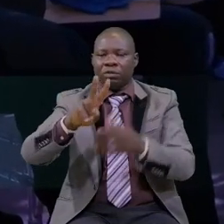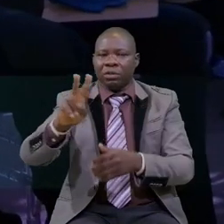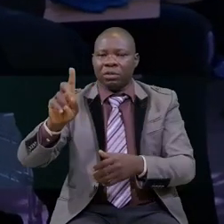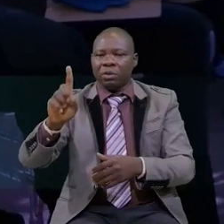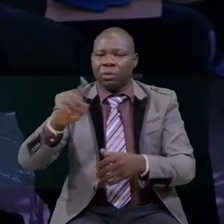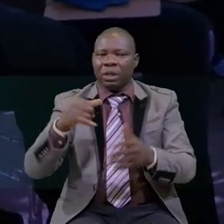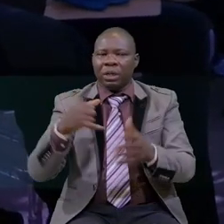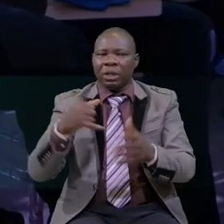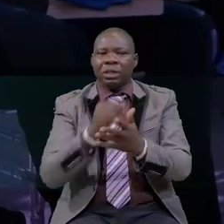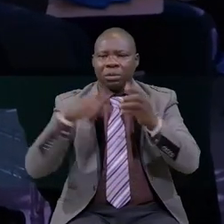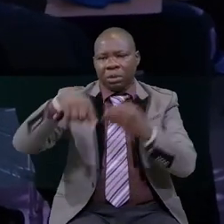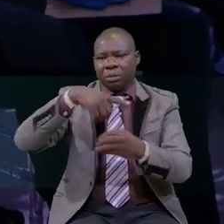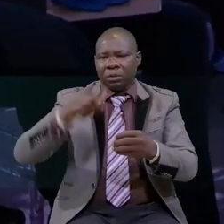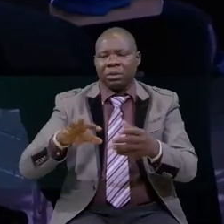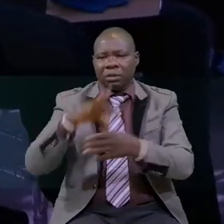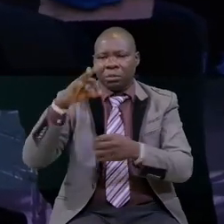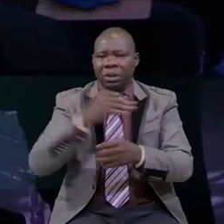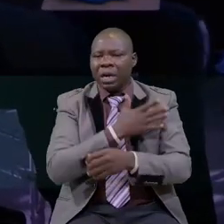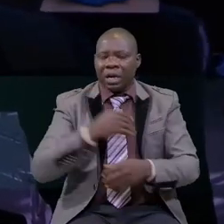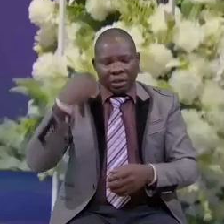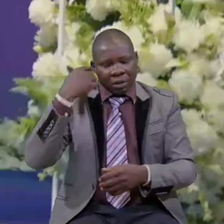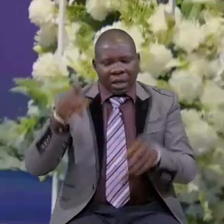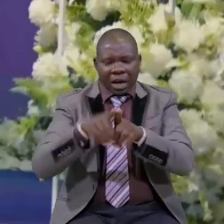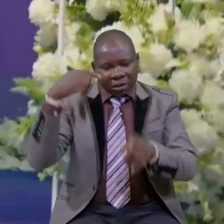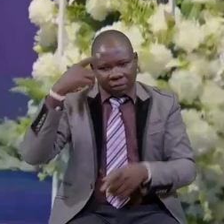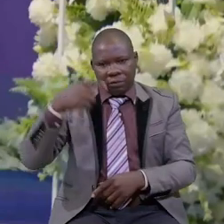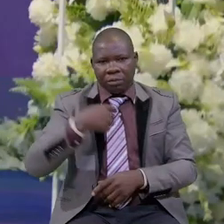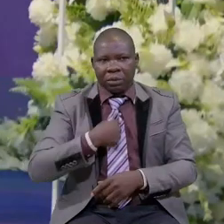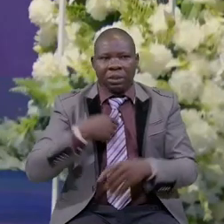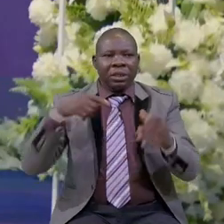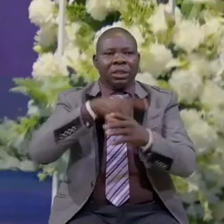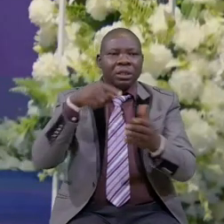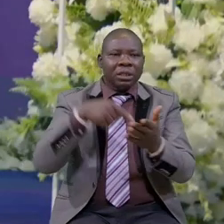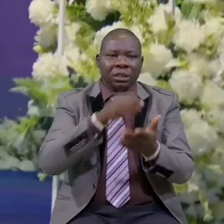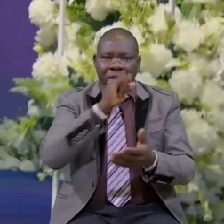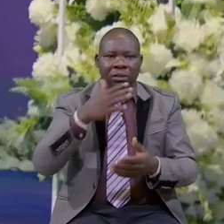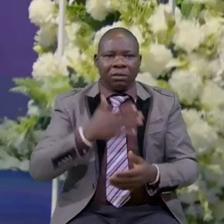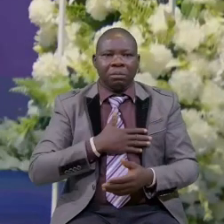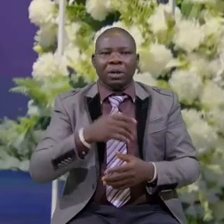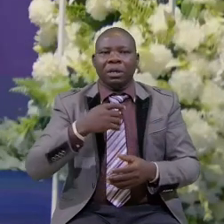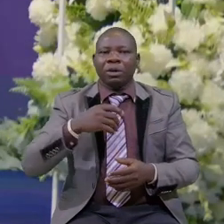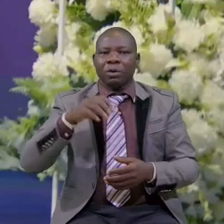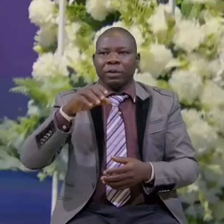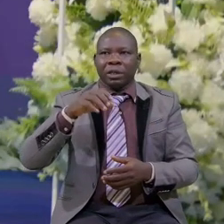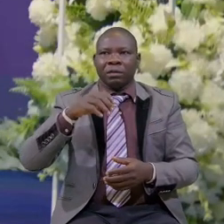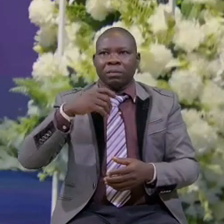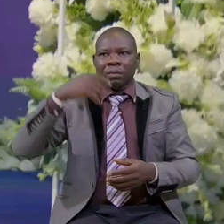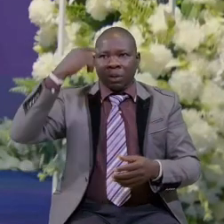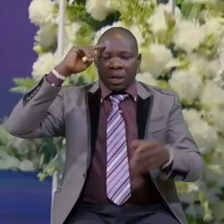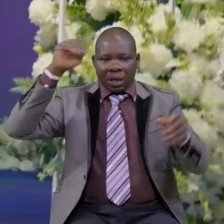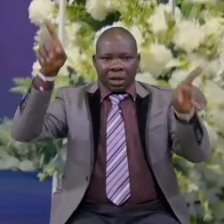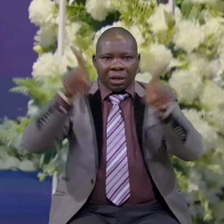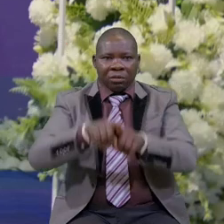21, parlant de l'esprit de la parole. Ésaïe 59, 21, voici mon alliance avec eux, dit